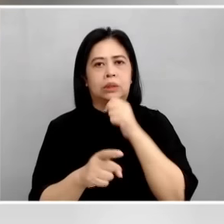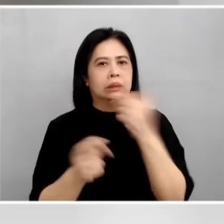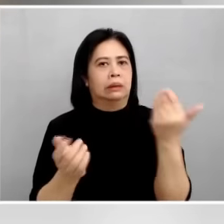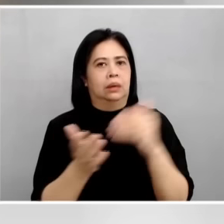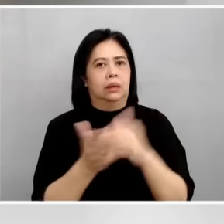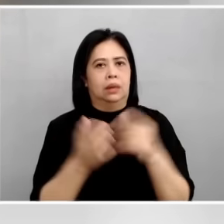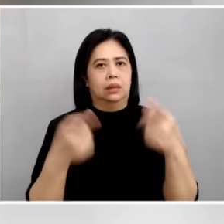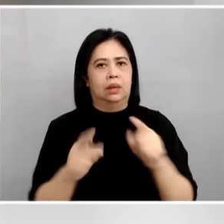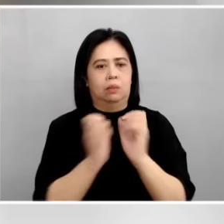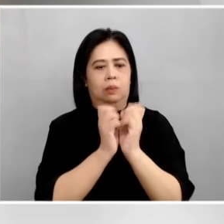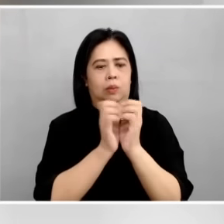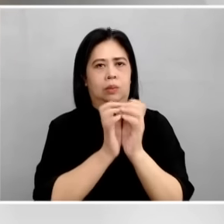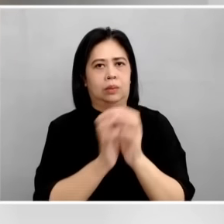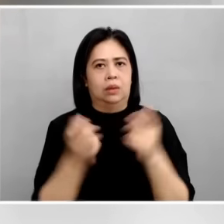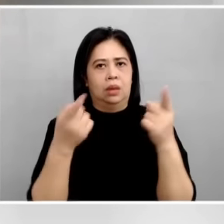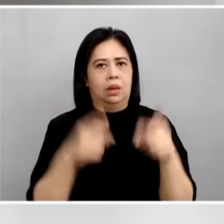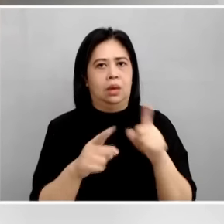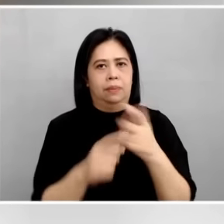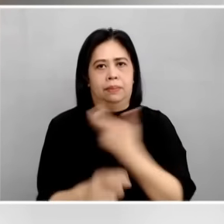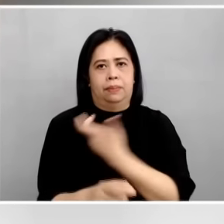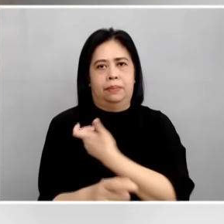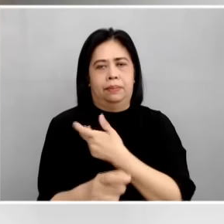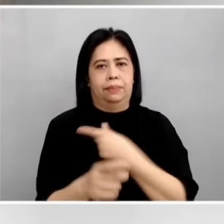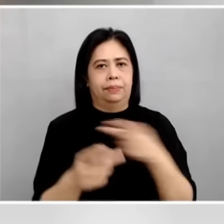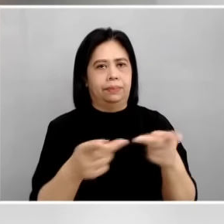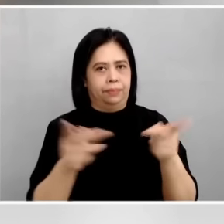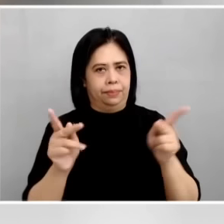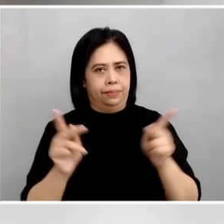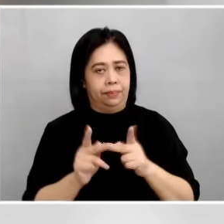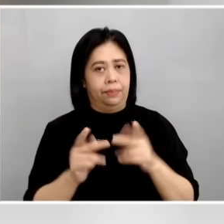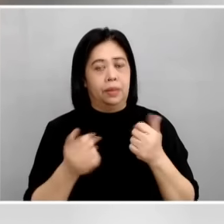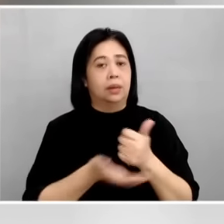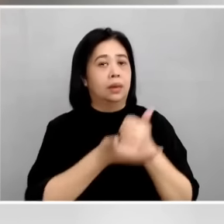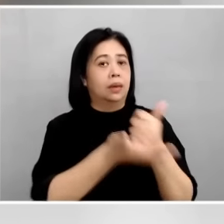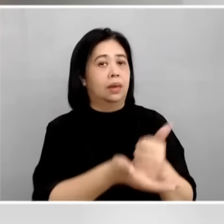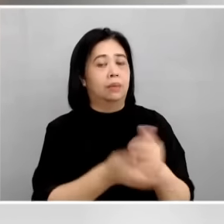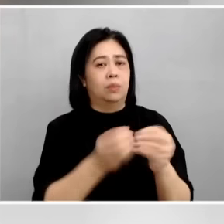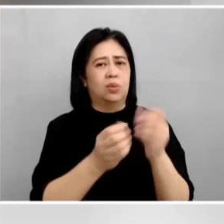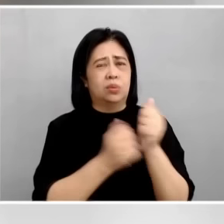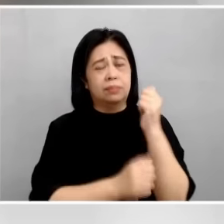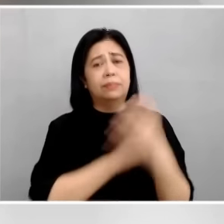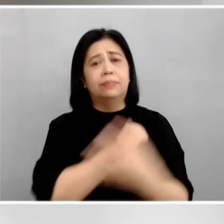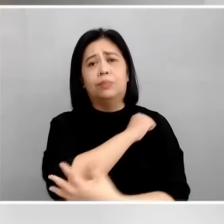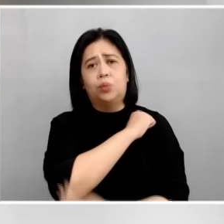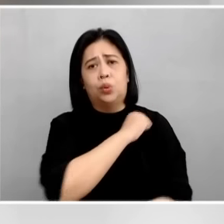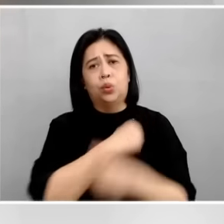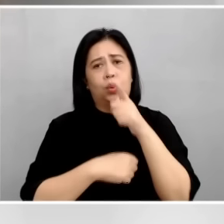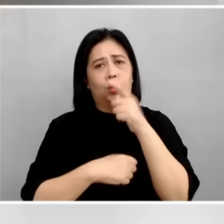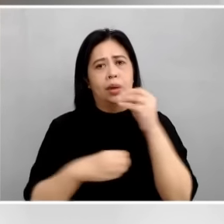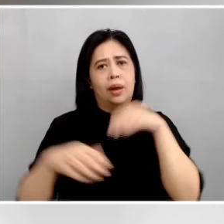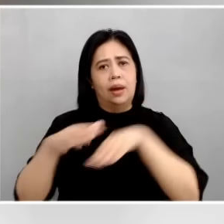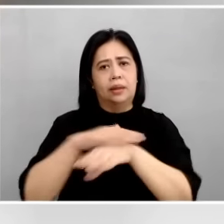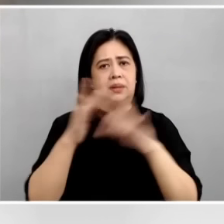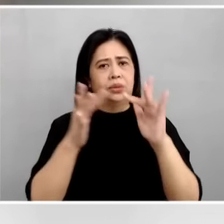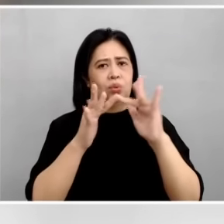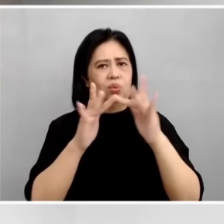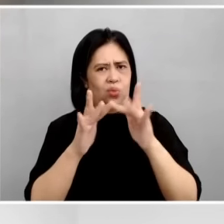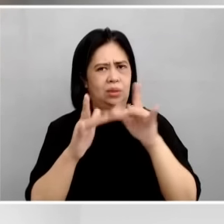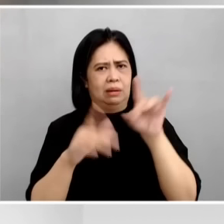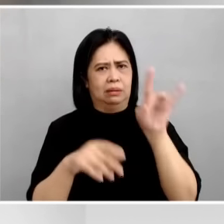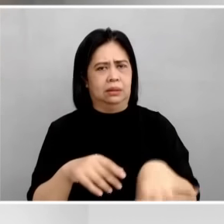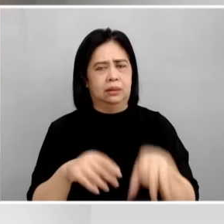mga siksikan ng tao sa mga vaccination sites at tulungan ang mga pinakamahihirap na walang access sa online registration